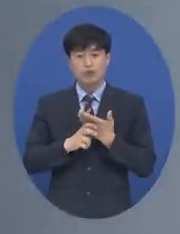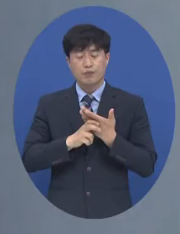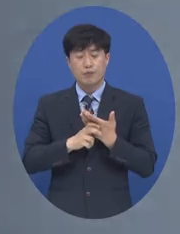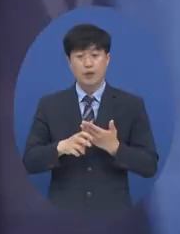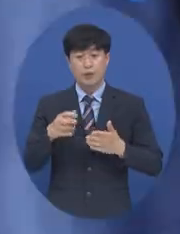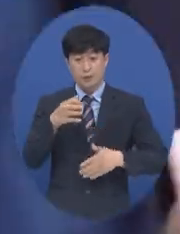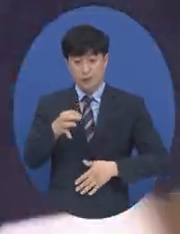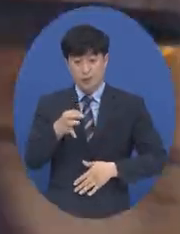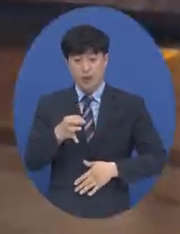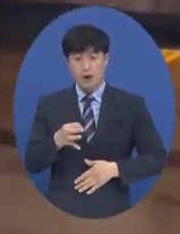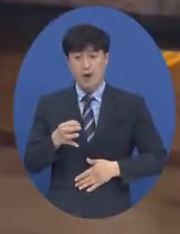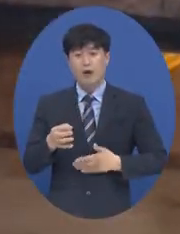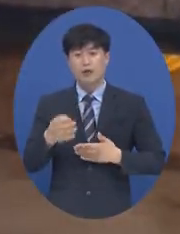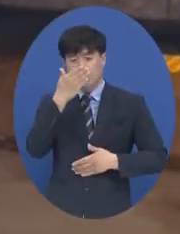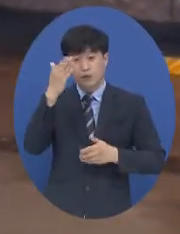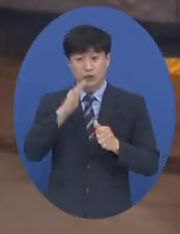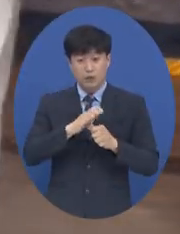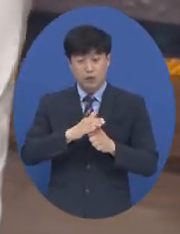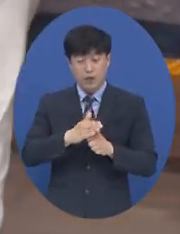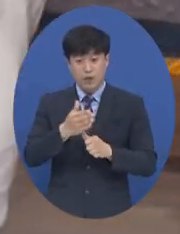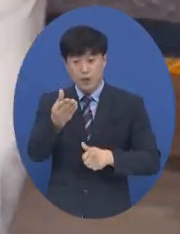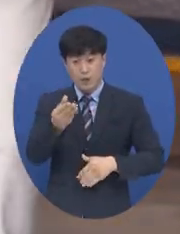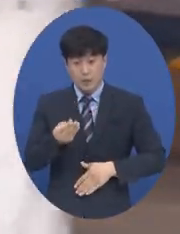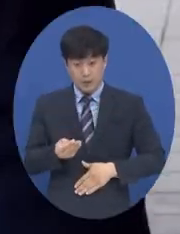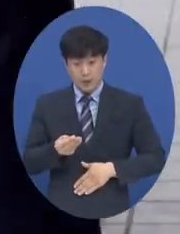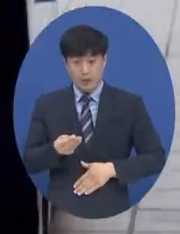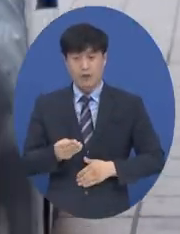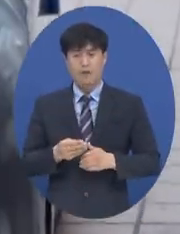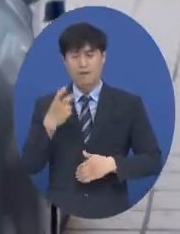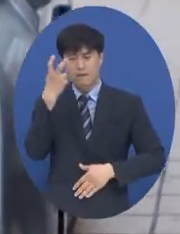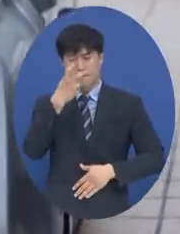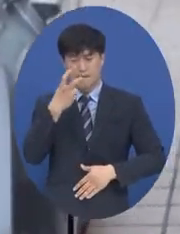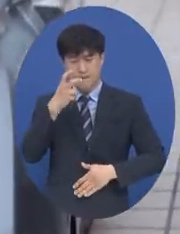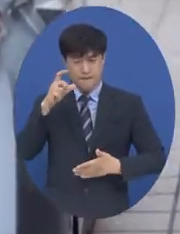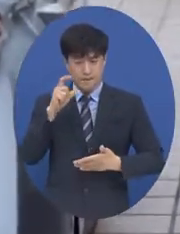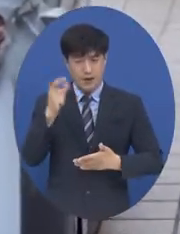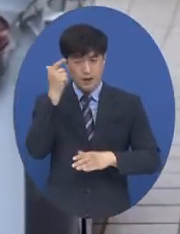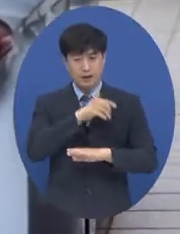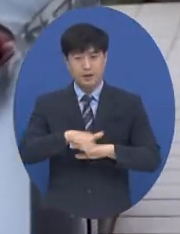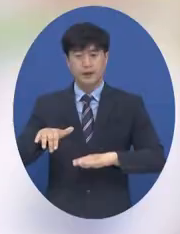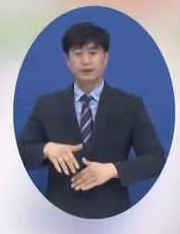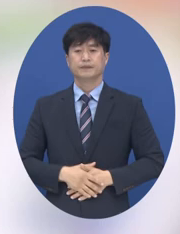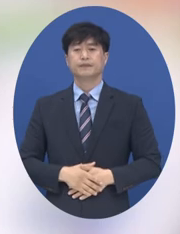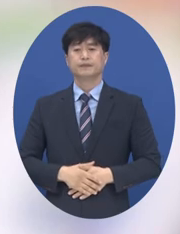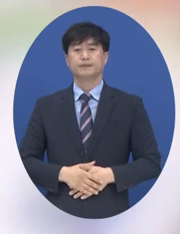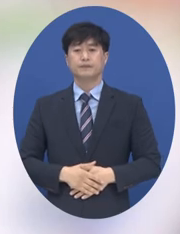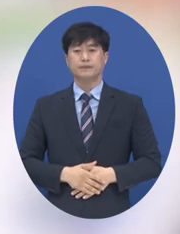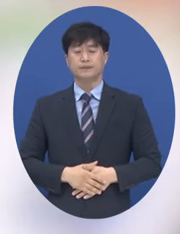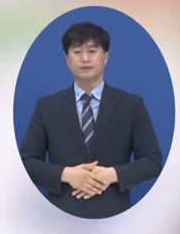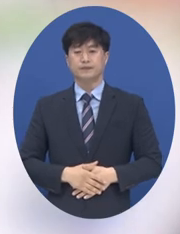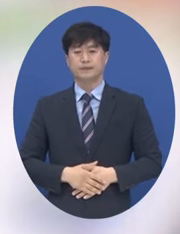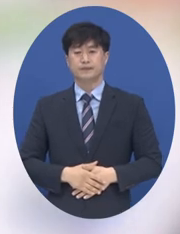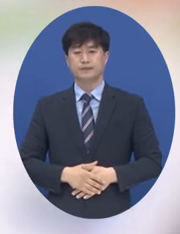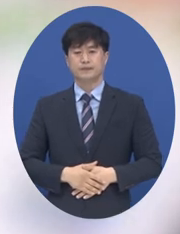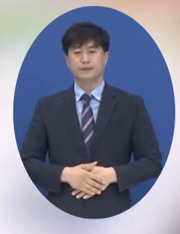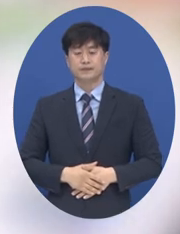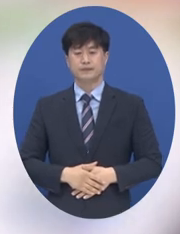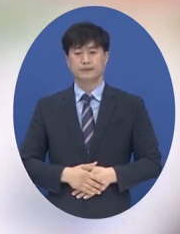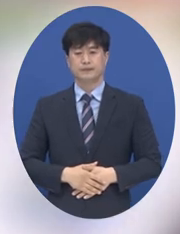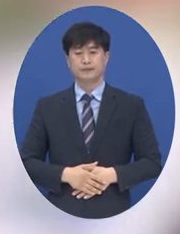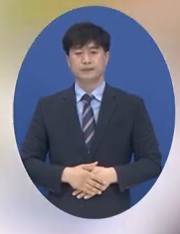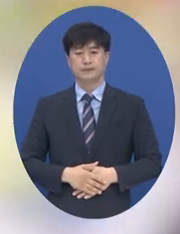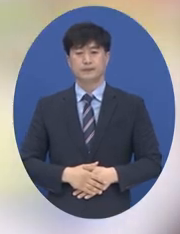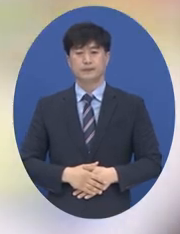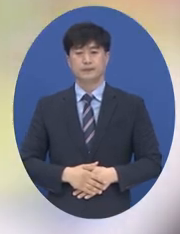청소년 대상 불법 때 추린 대리 입금 행위에 대한 수사를 강화한다는 방침입니다 경기 주 tv 20입니다